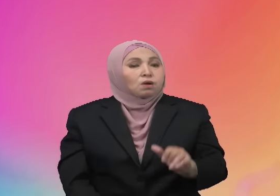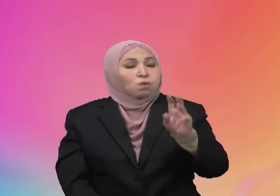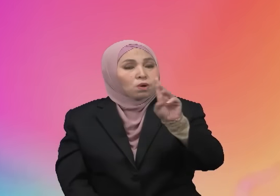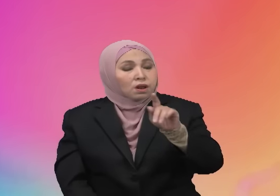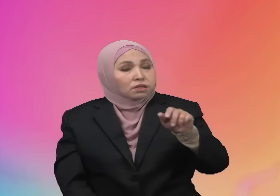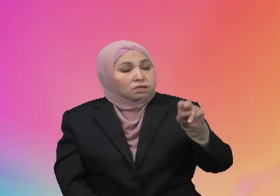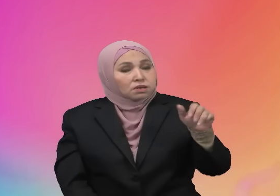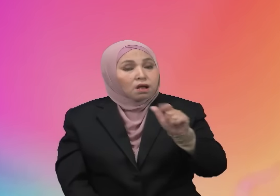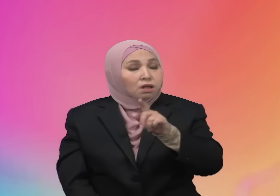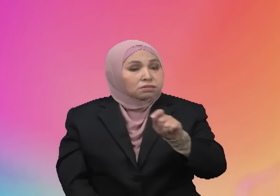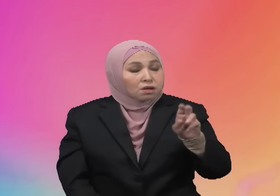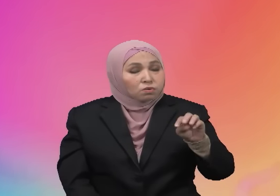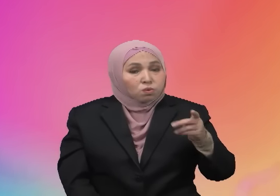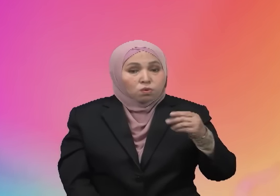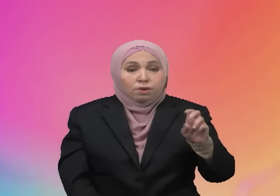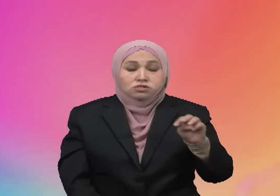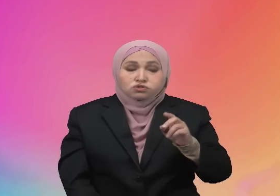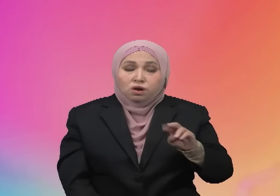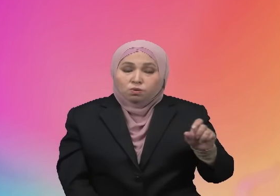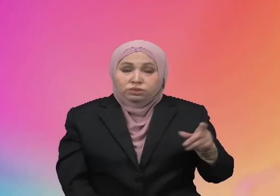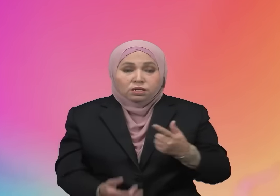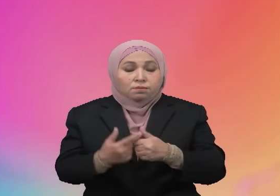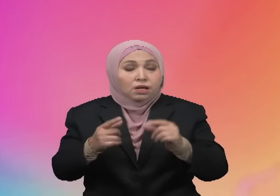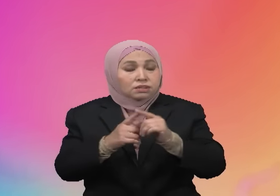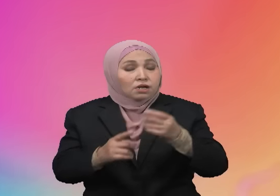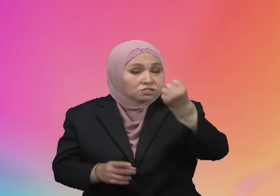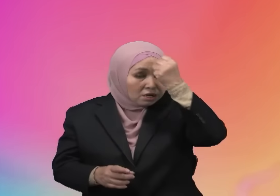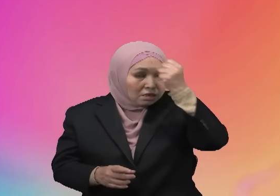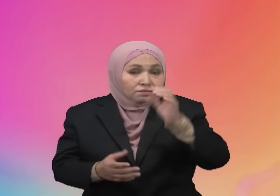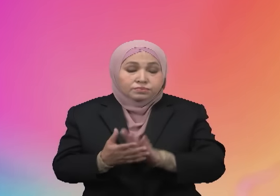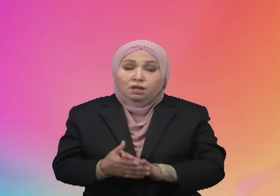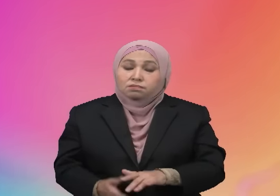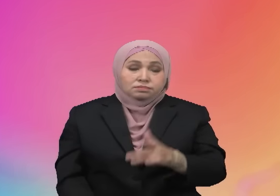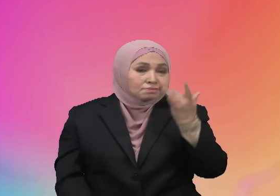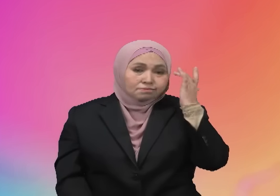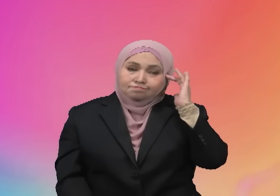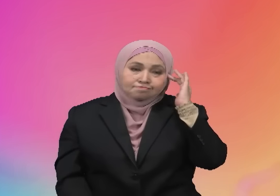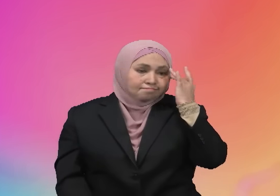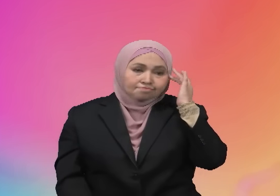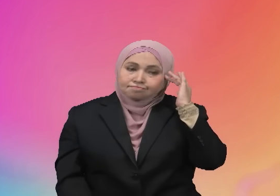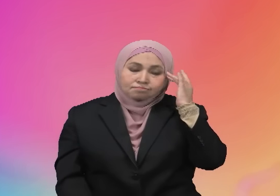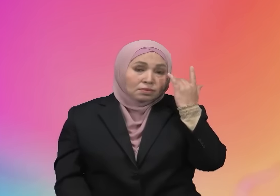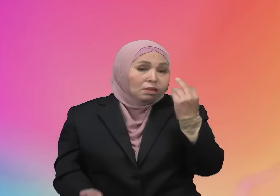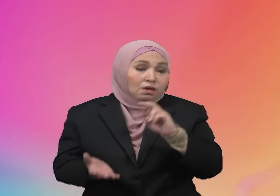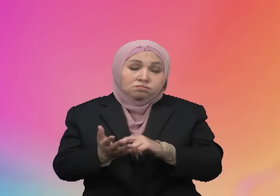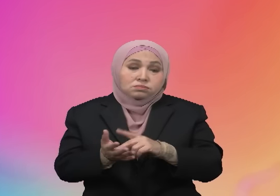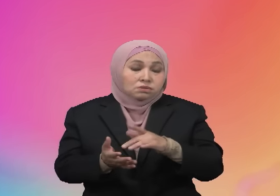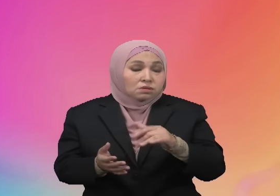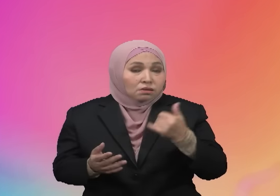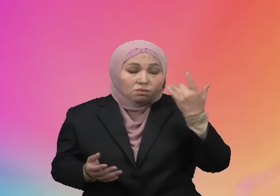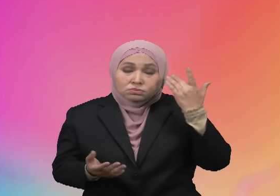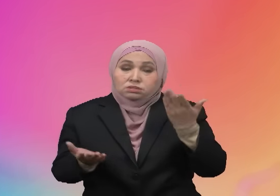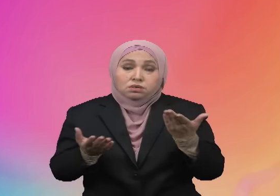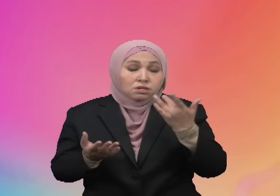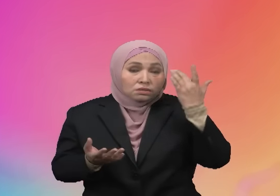walakinna aktharuhum yajhalun. Yajhalun daripada perkataan jahila, jahil. Tidak tahu, yang dimaksudkan tidak tahu di sini ialah